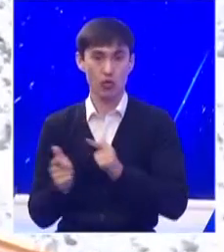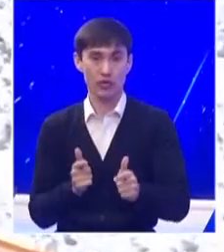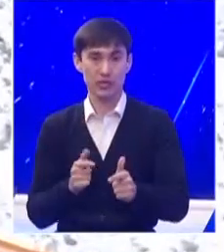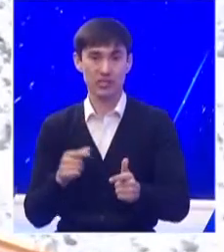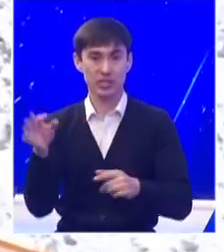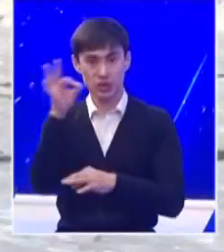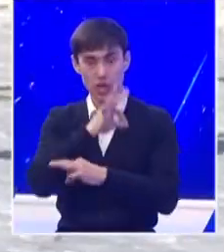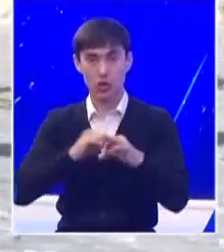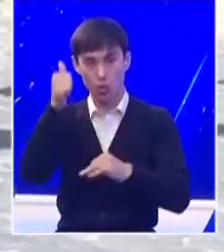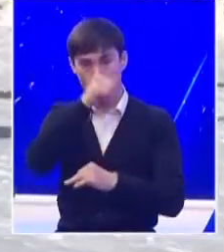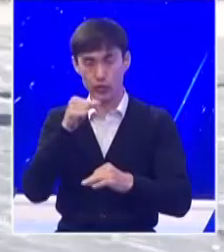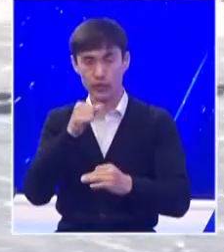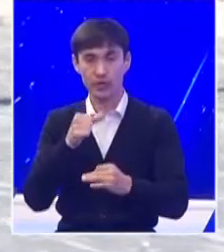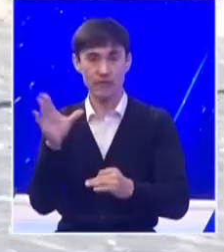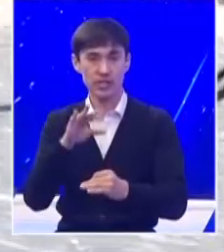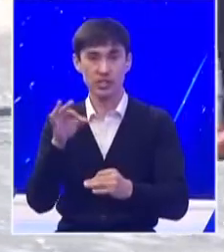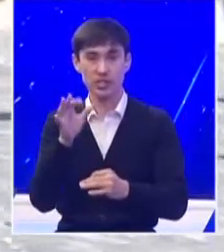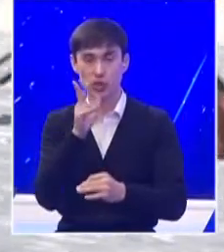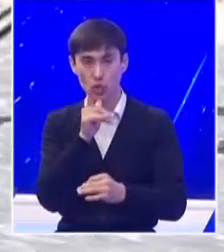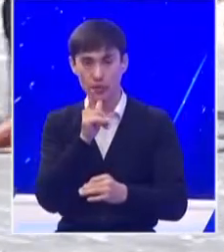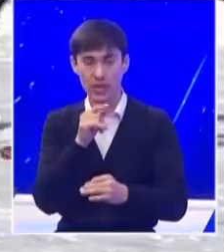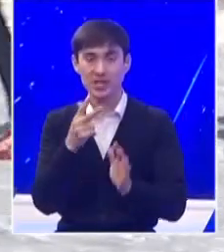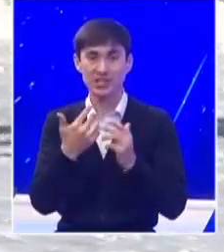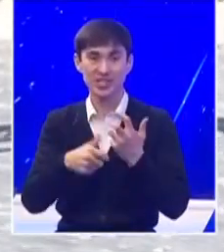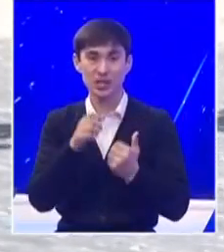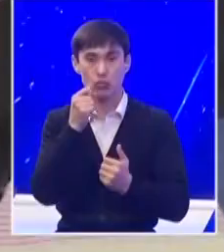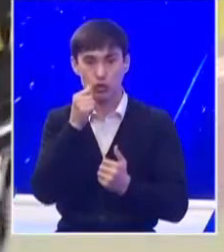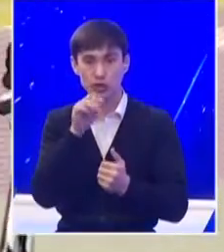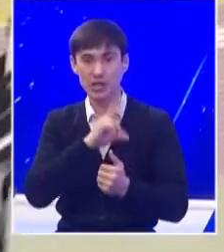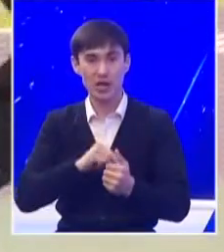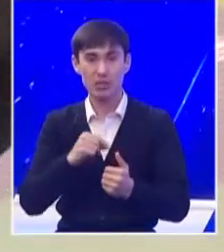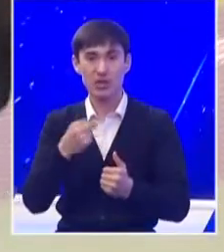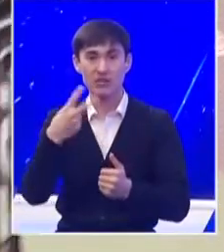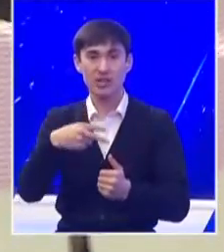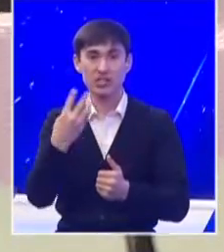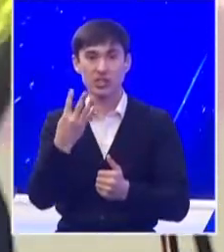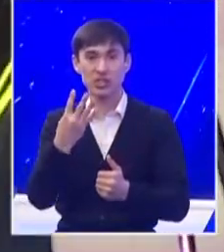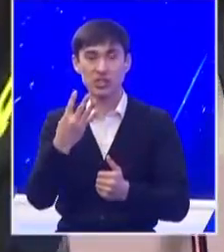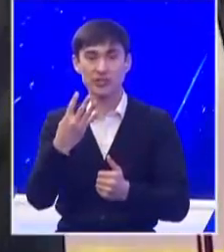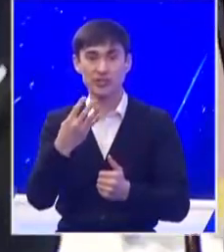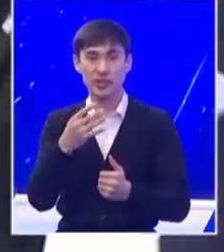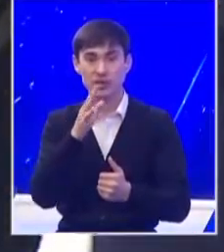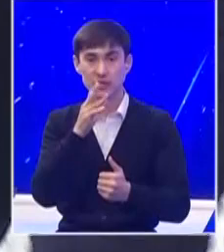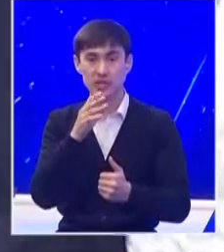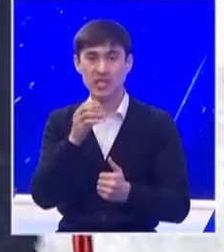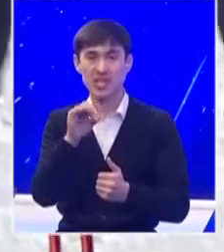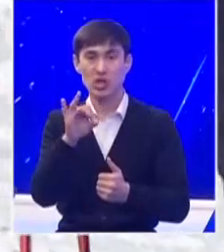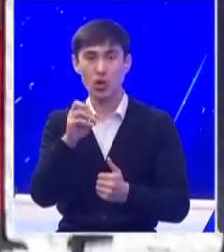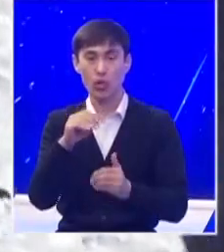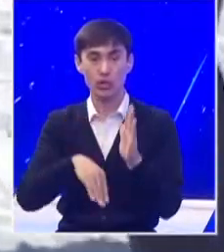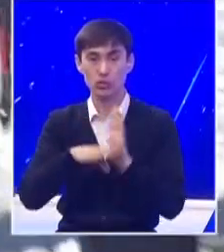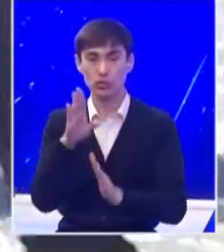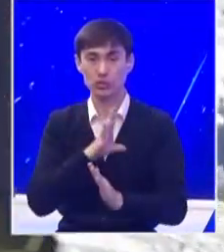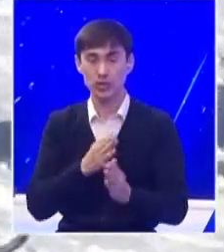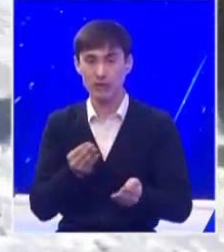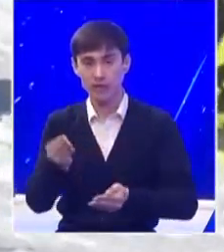целый год, весь сезон. Среди мужчин в возрасте 18-24 не было равных члену сборной страны Ержаната Куандыку. Навыки ходьбы на